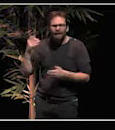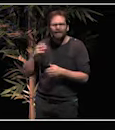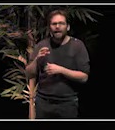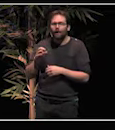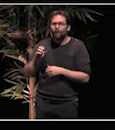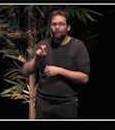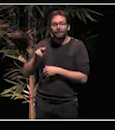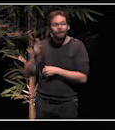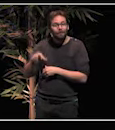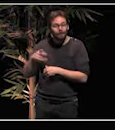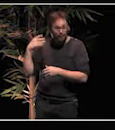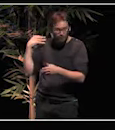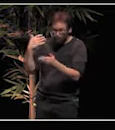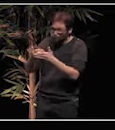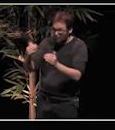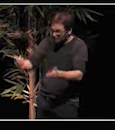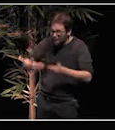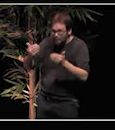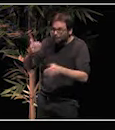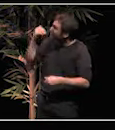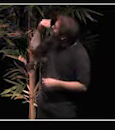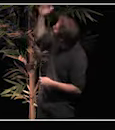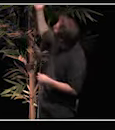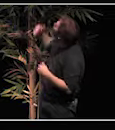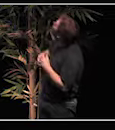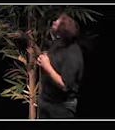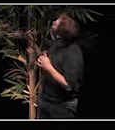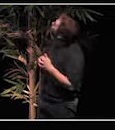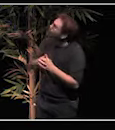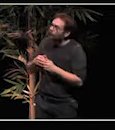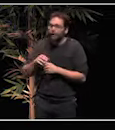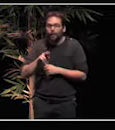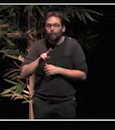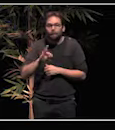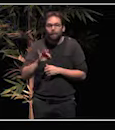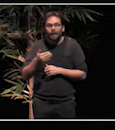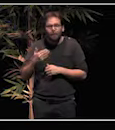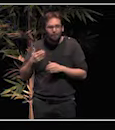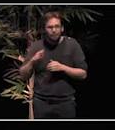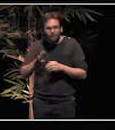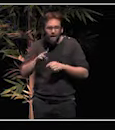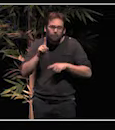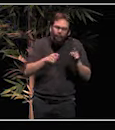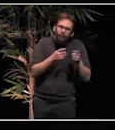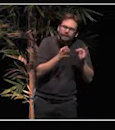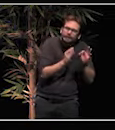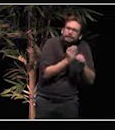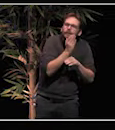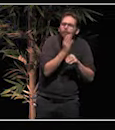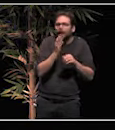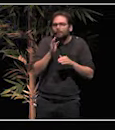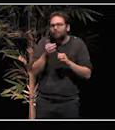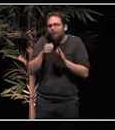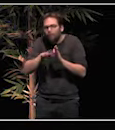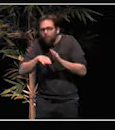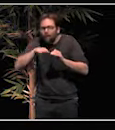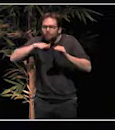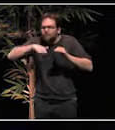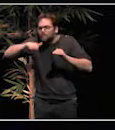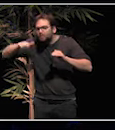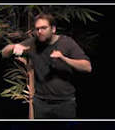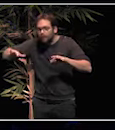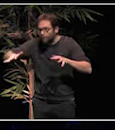ans. On est à peu près autour de... Alors des fois, on est légèrement au-dessus de 10, des fois légèrement en dessous. Mais globalement, on est à peu près à 10%, ce qui est vraiment, vraiment extrêmement peu.